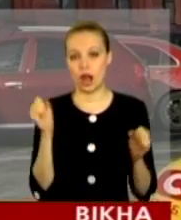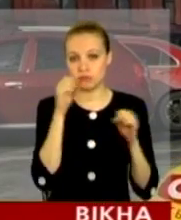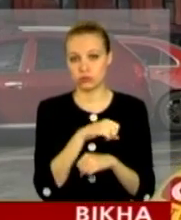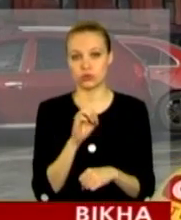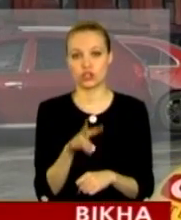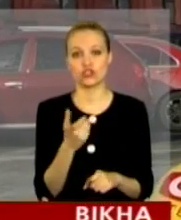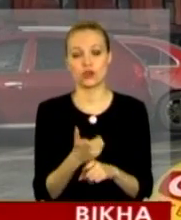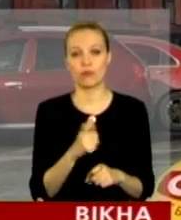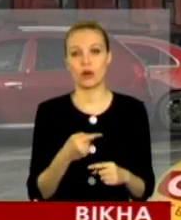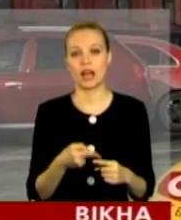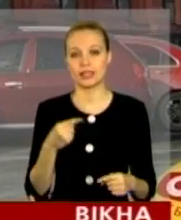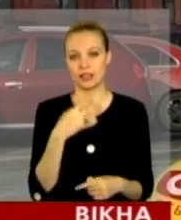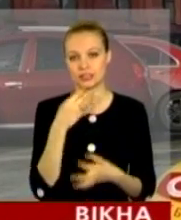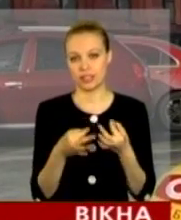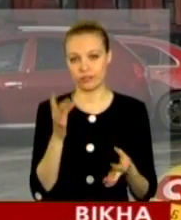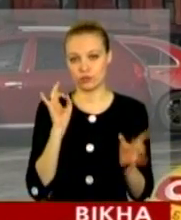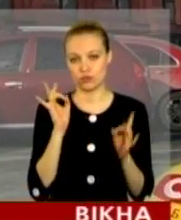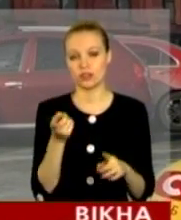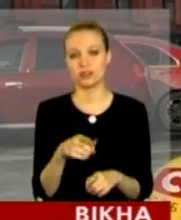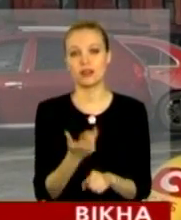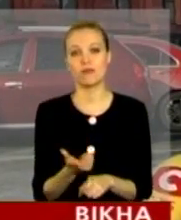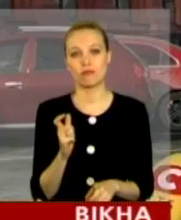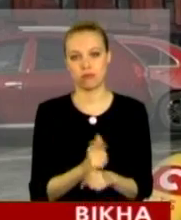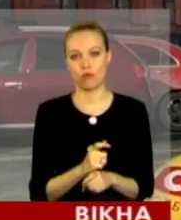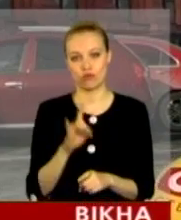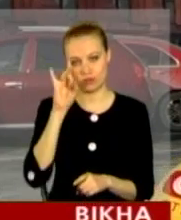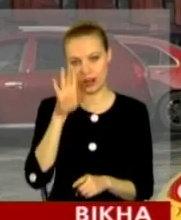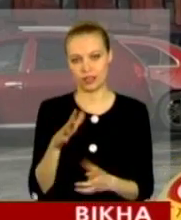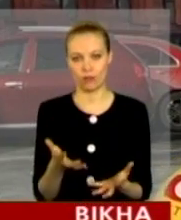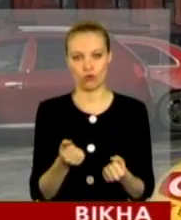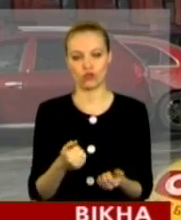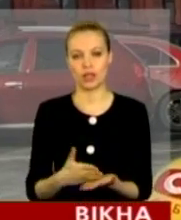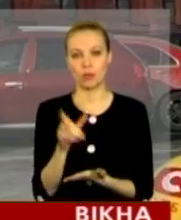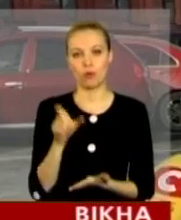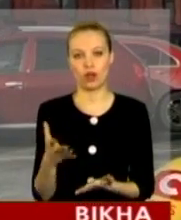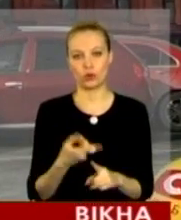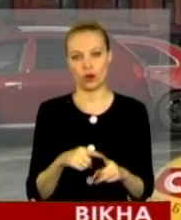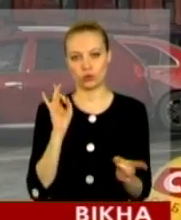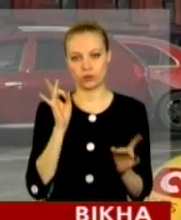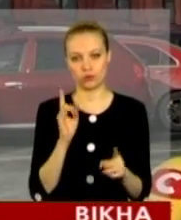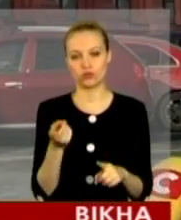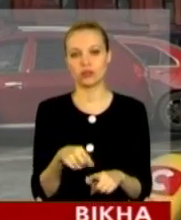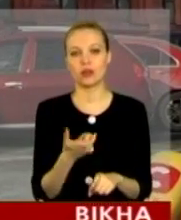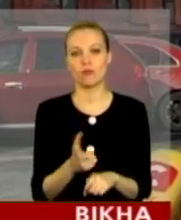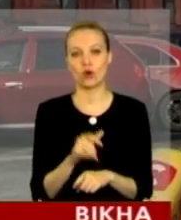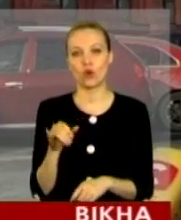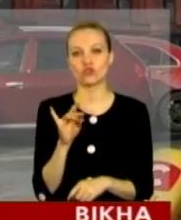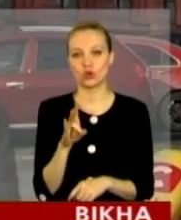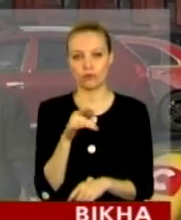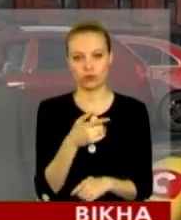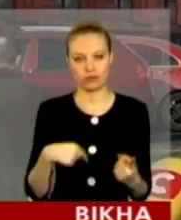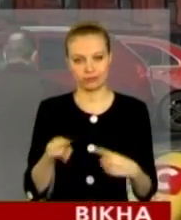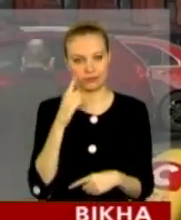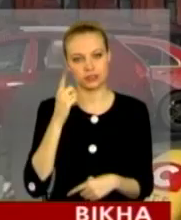більш радикальні заявлення звучать, тим більше рейтингу получает политик, который это озвучивает. Тем более, что у Жириновского и так, как мы